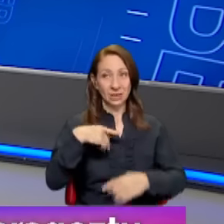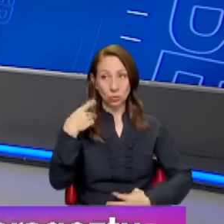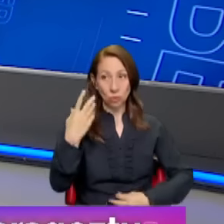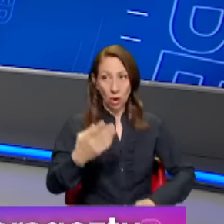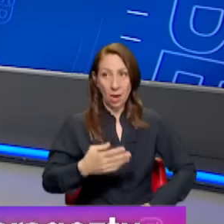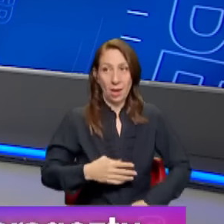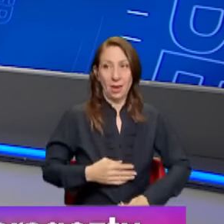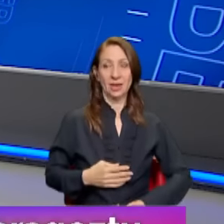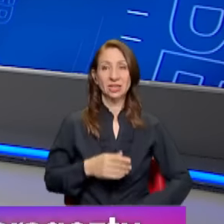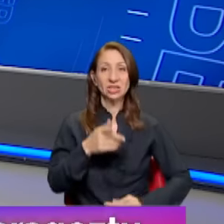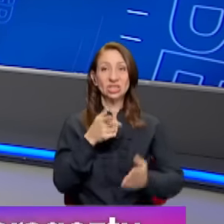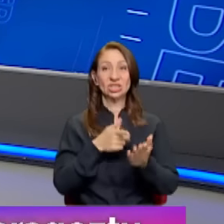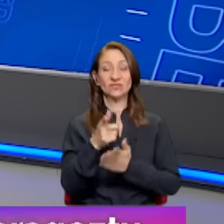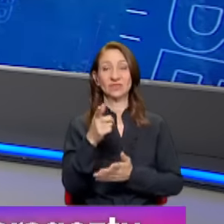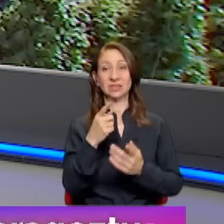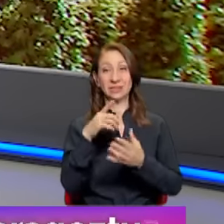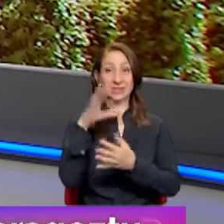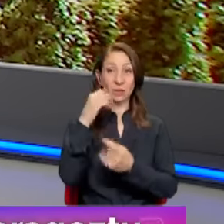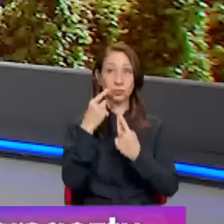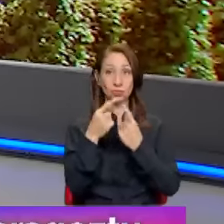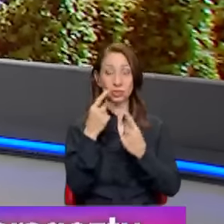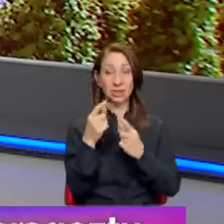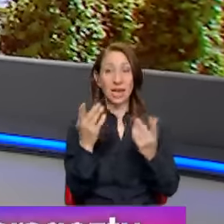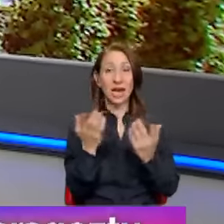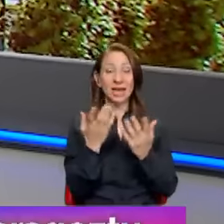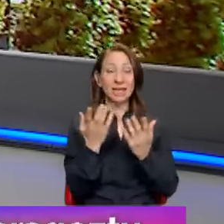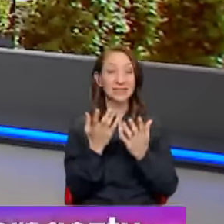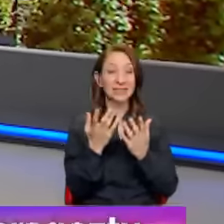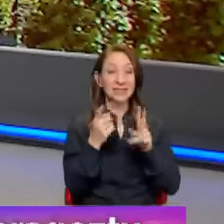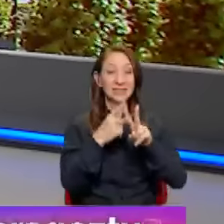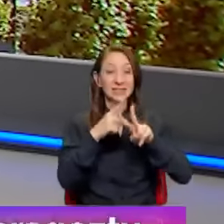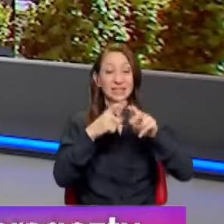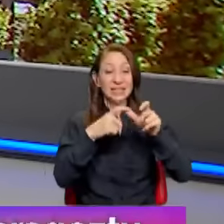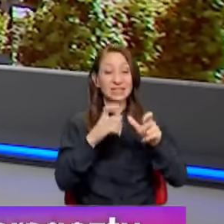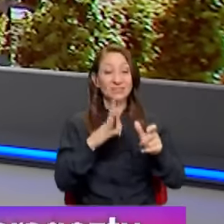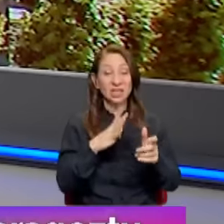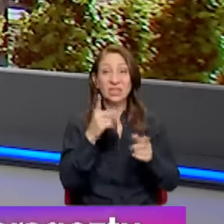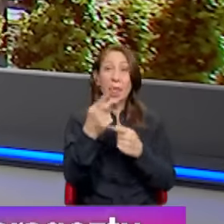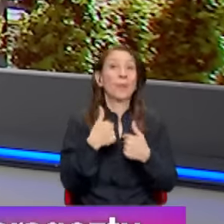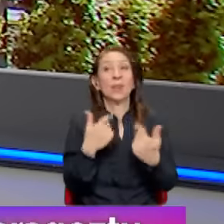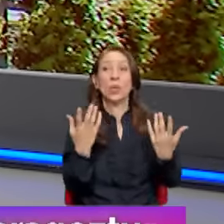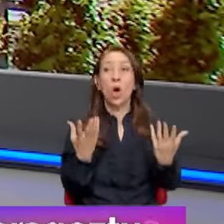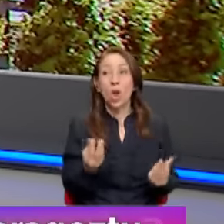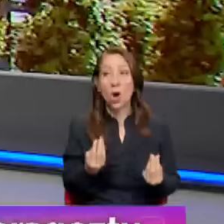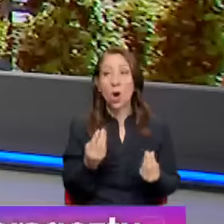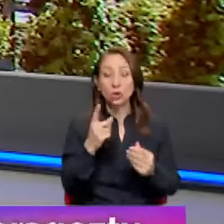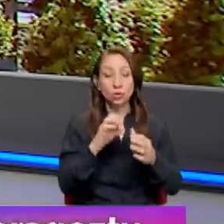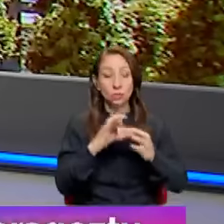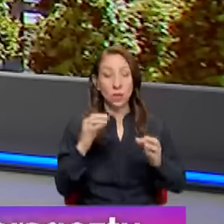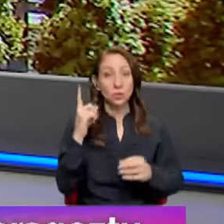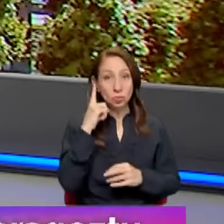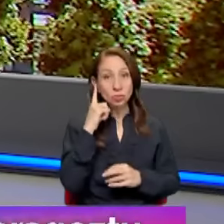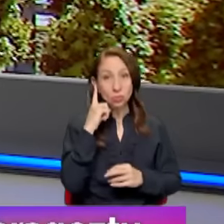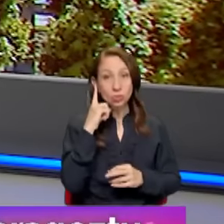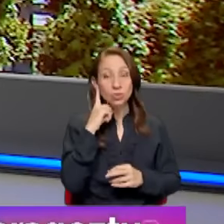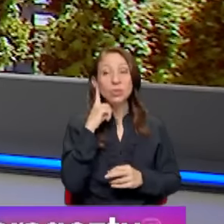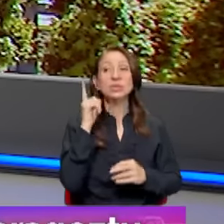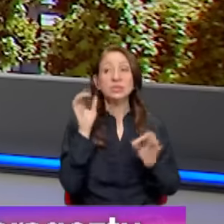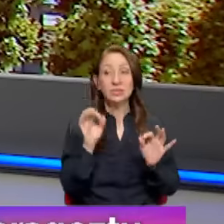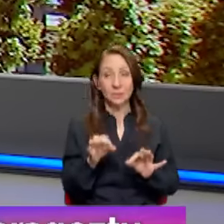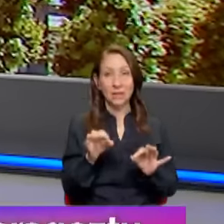sonra Çiftçiden söz edeceğiz Hani Nas varken sana bana ne oluyor diye O cümleleri de duymuştuk